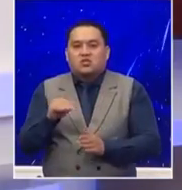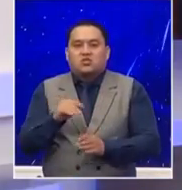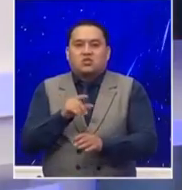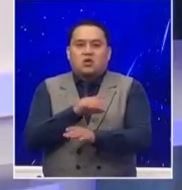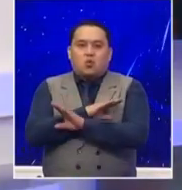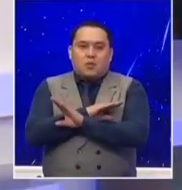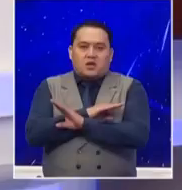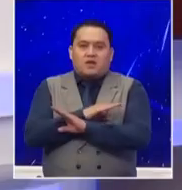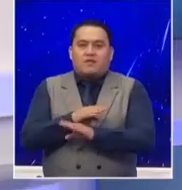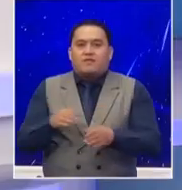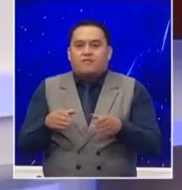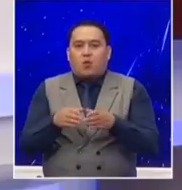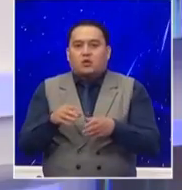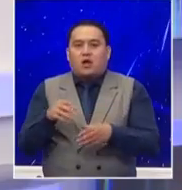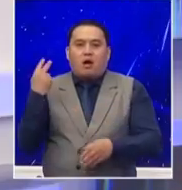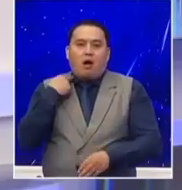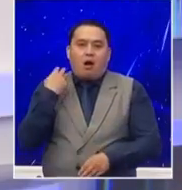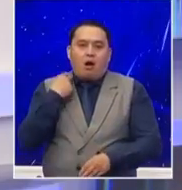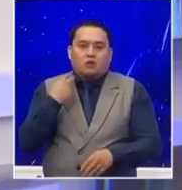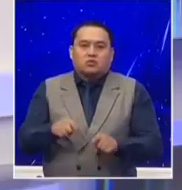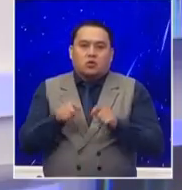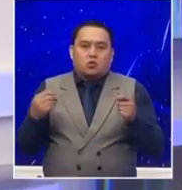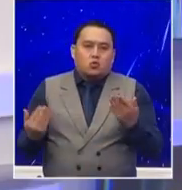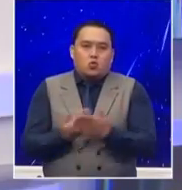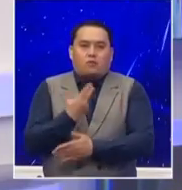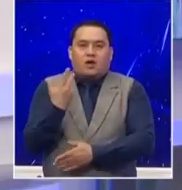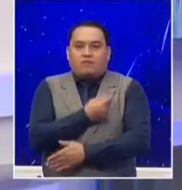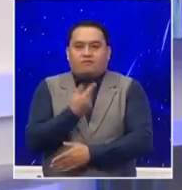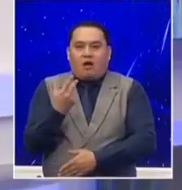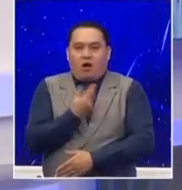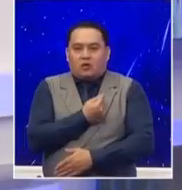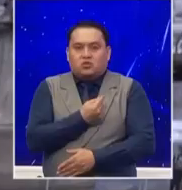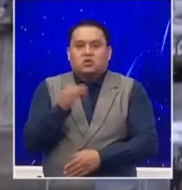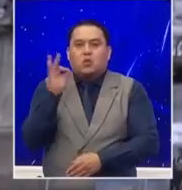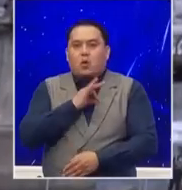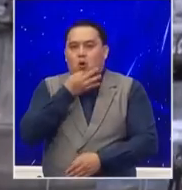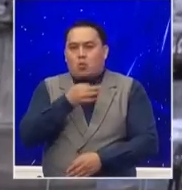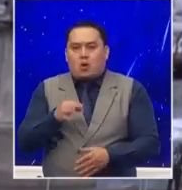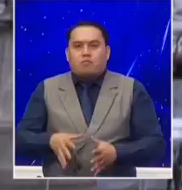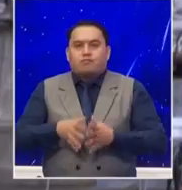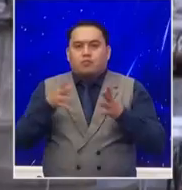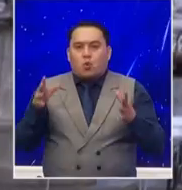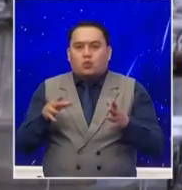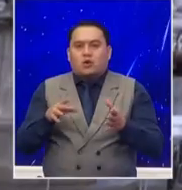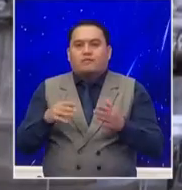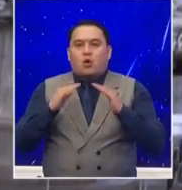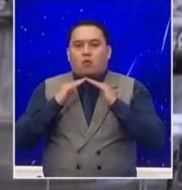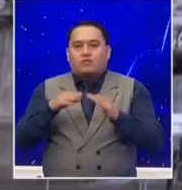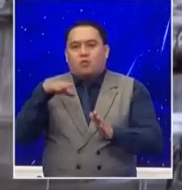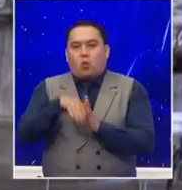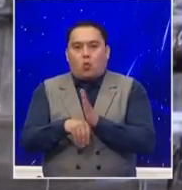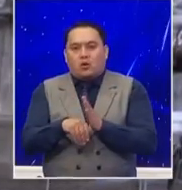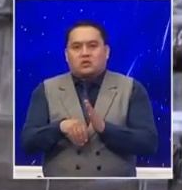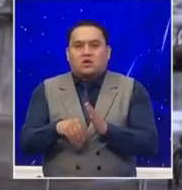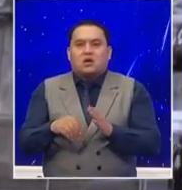на фоне галопирующей пандемии в Британии создаются новые вакцинодромы. Используются любые большие пространства под крышей, включая, например,